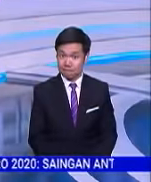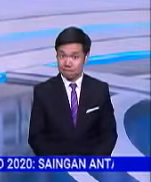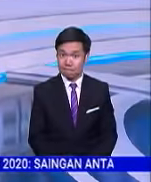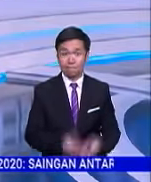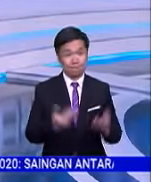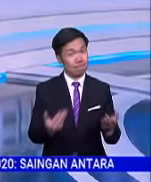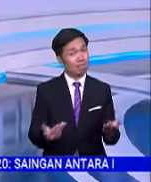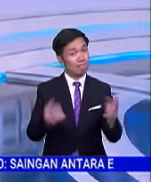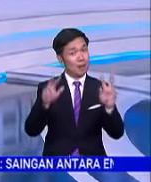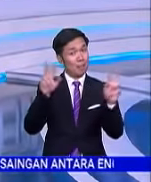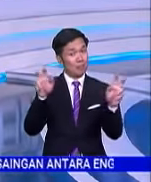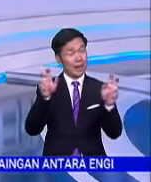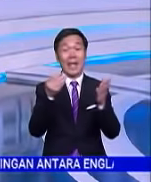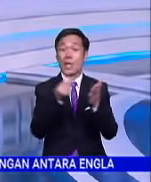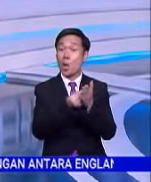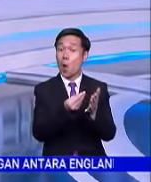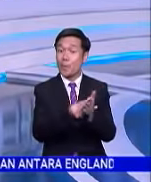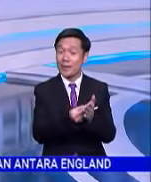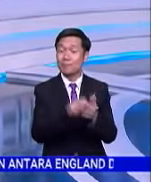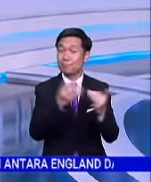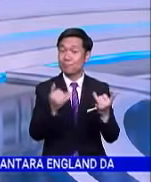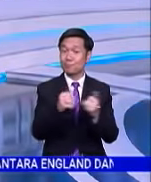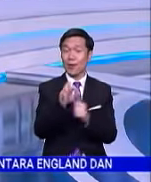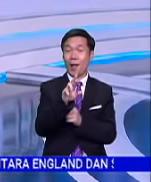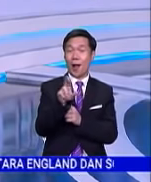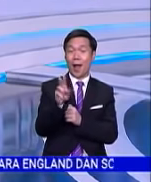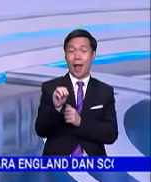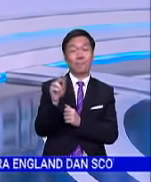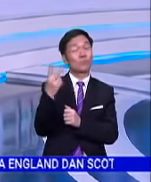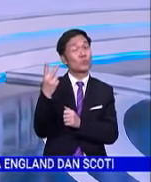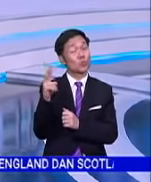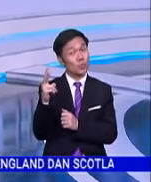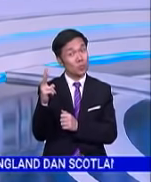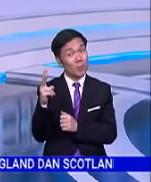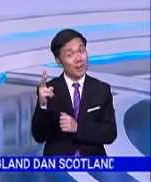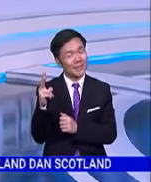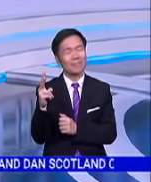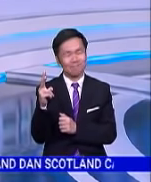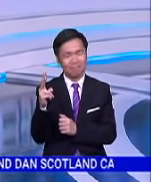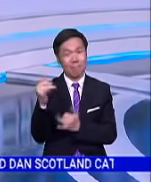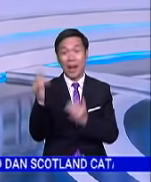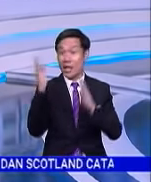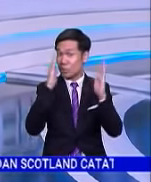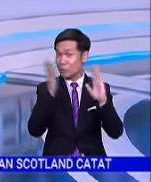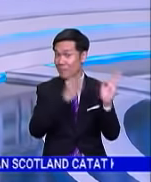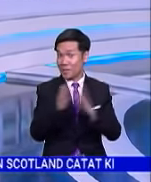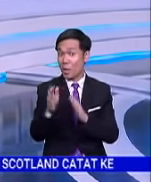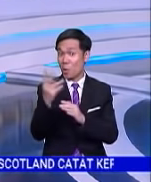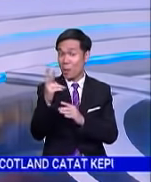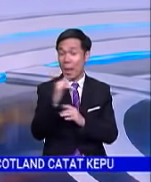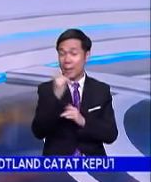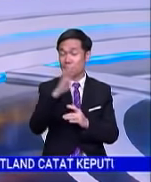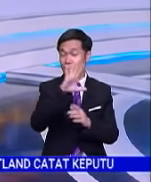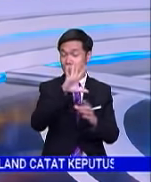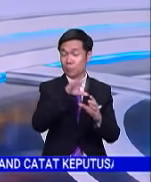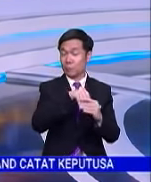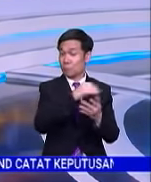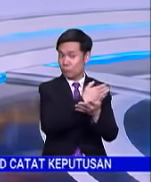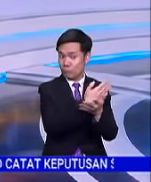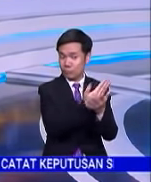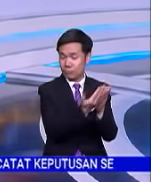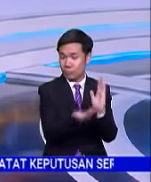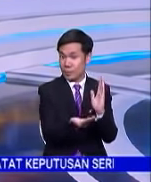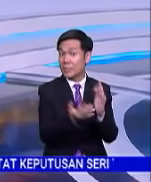Ke perkembangan ekonomi. Laporan rancangan Malaysia ke-12 RMK-12 akan mengambil kira semua faktor berhubung